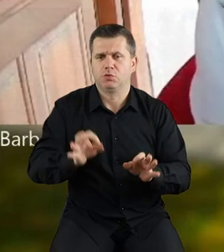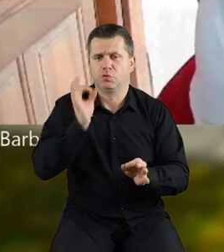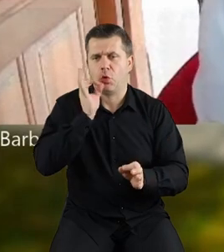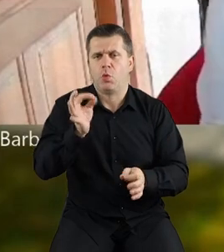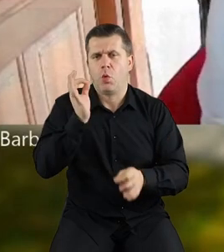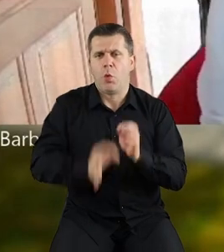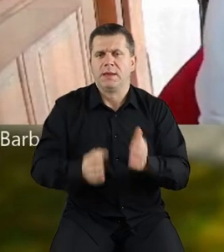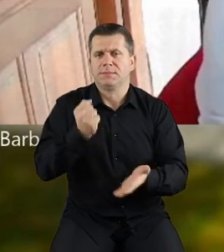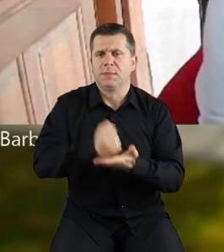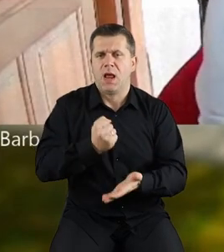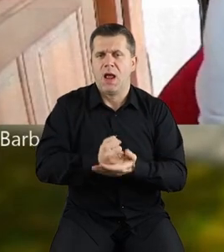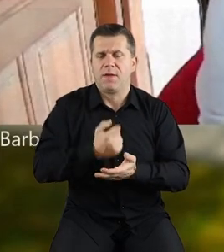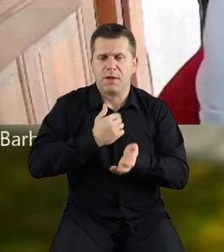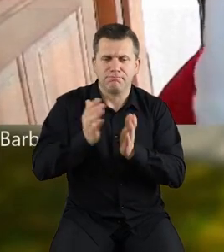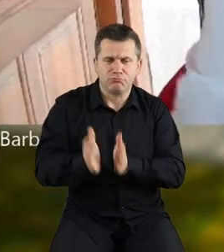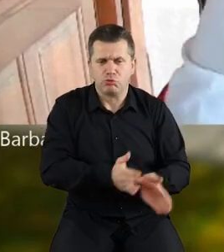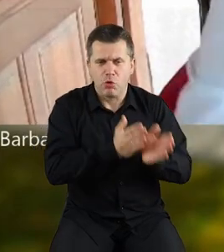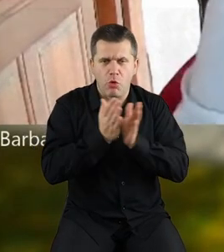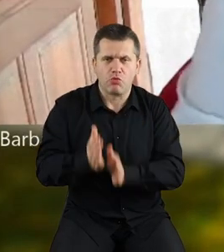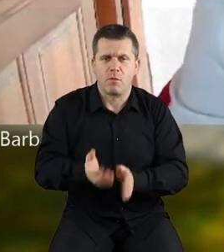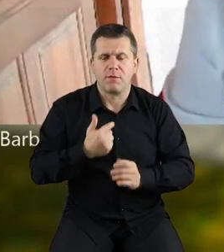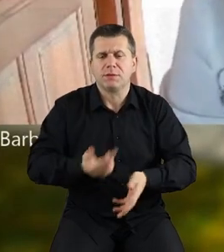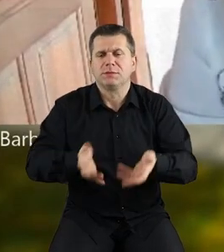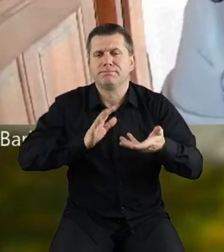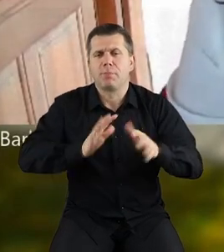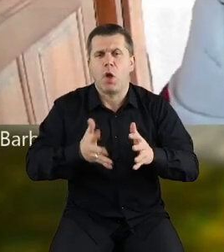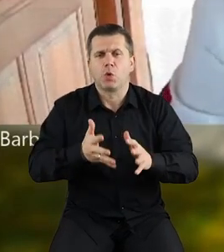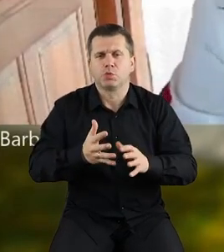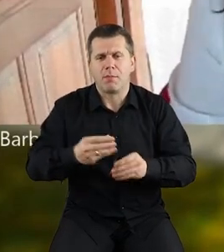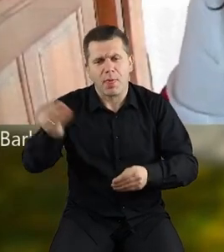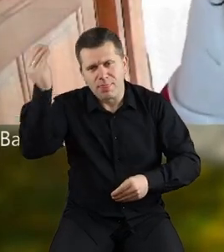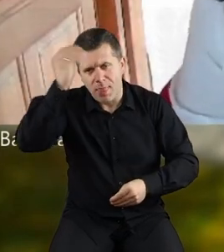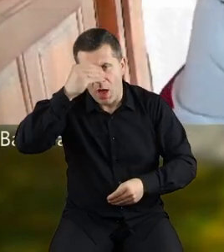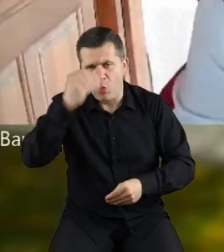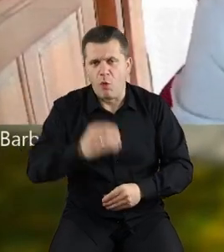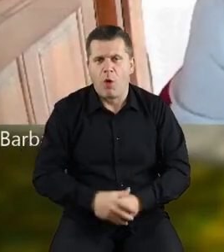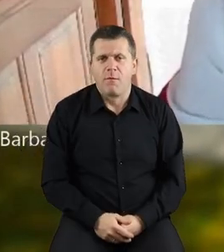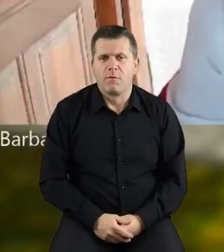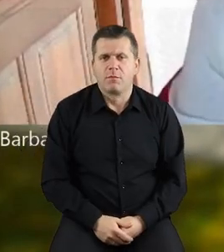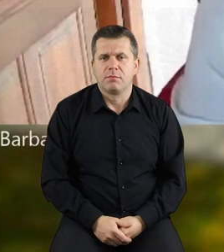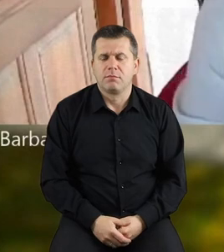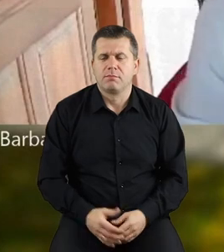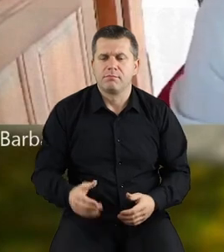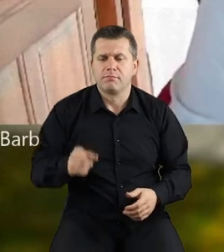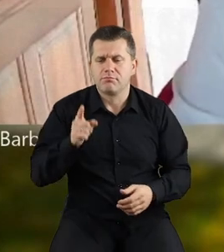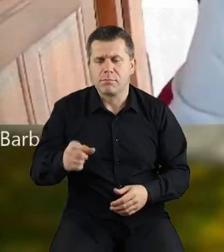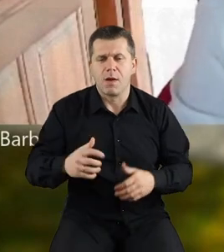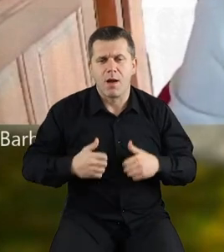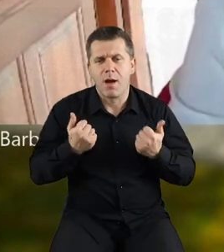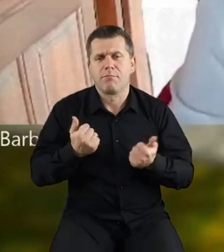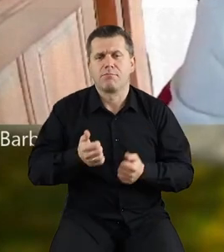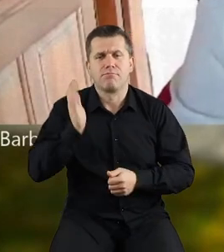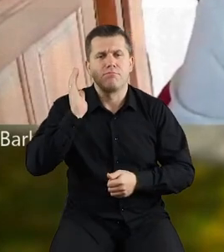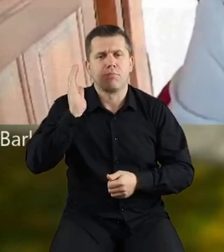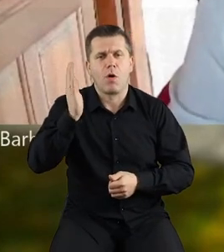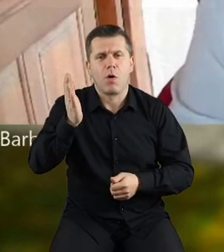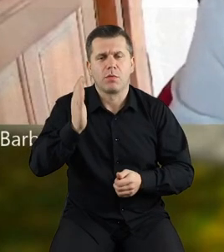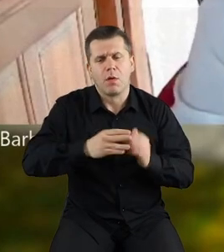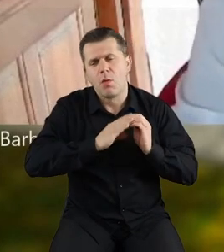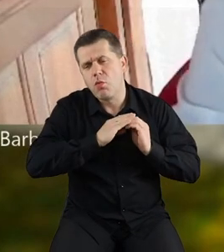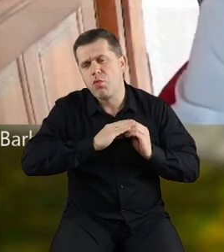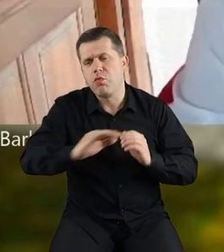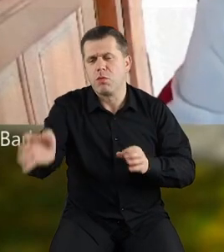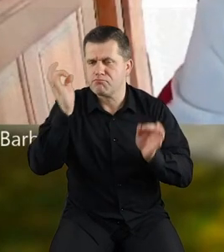pokazaniem sprawy i przygotowuję się w sposób niemal naukowy do tego, aby już